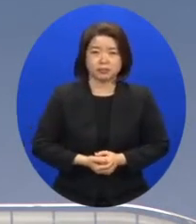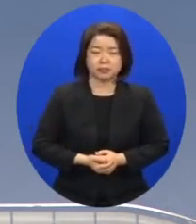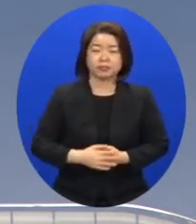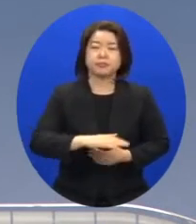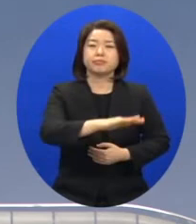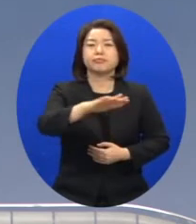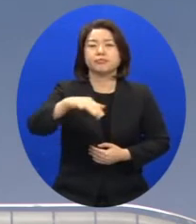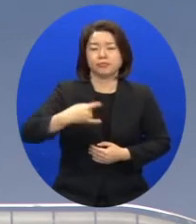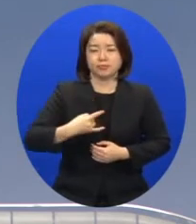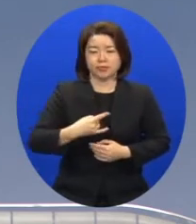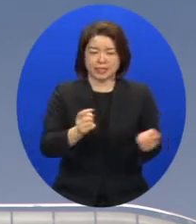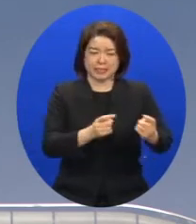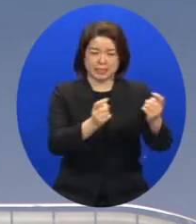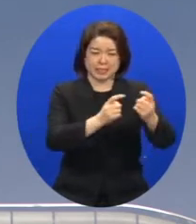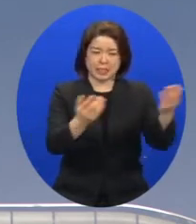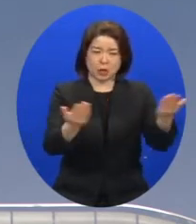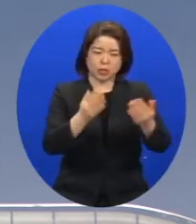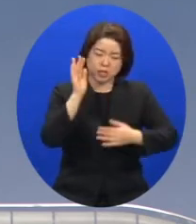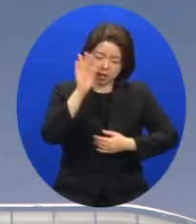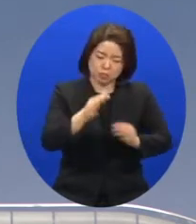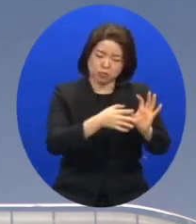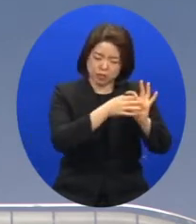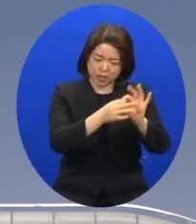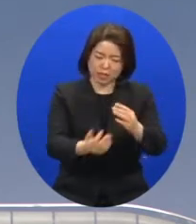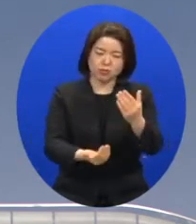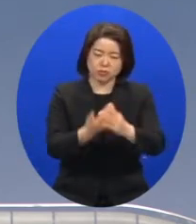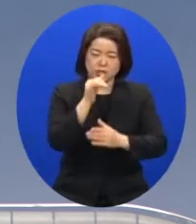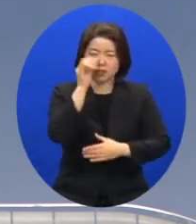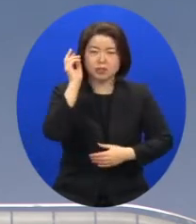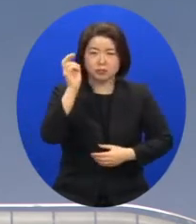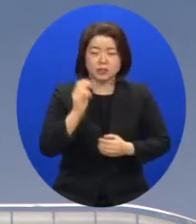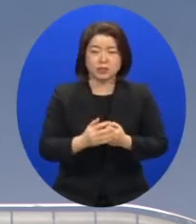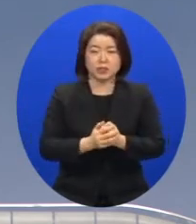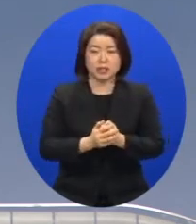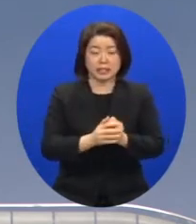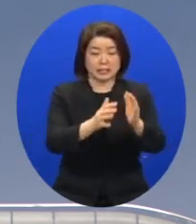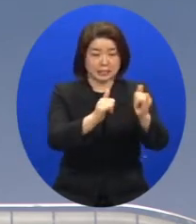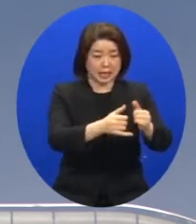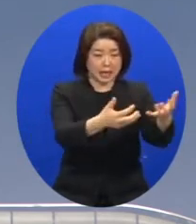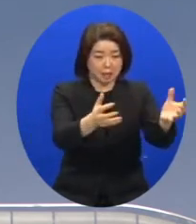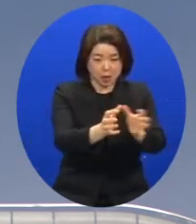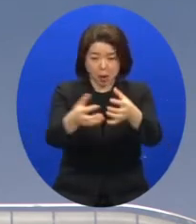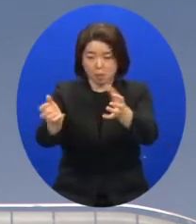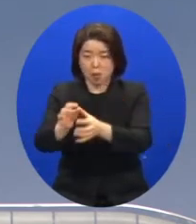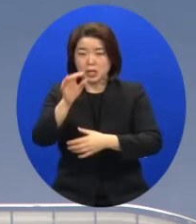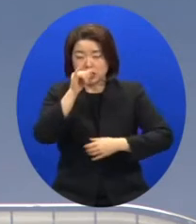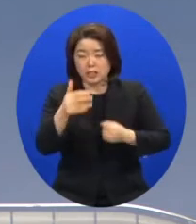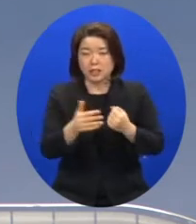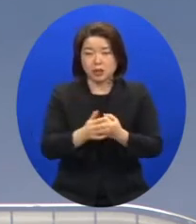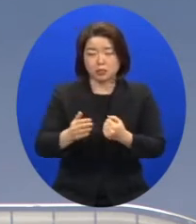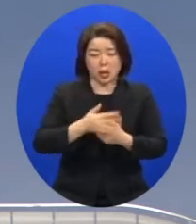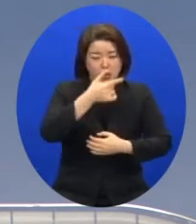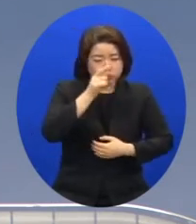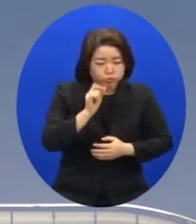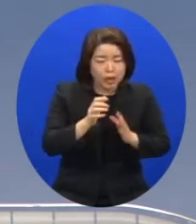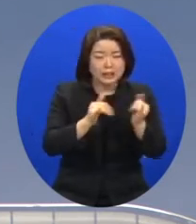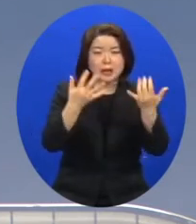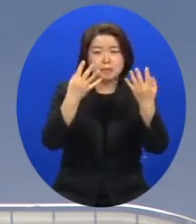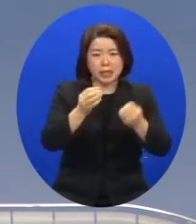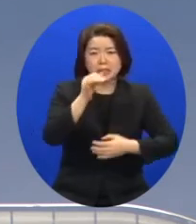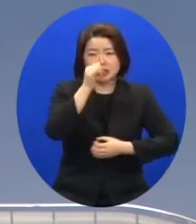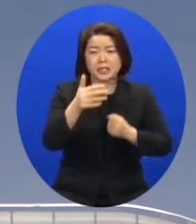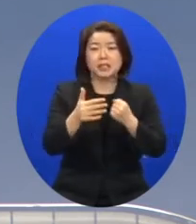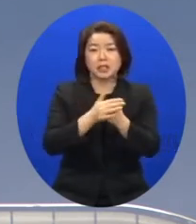우리에게는 싸울 일이 계속 많이 일어납니다 사람들끼리 모여 있기 때문에 미성숙한 사람도 많습니다